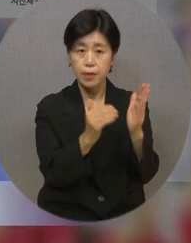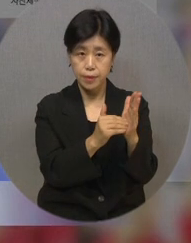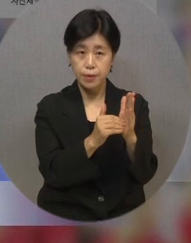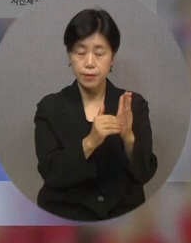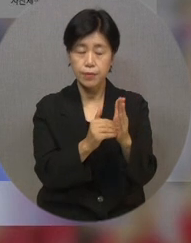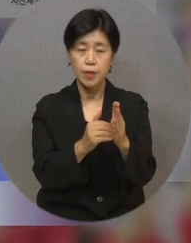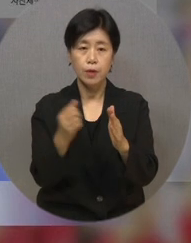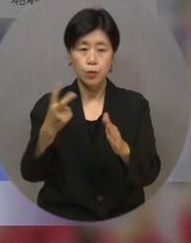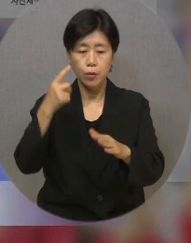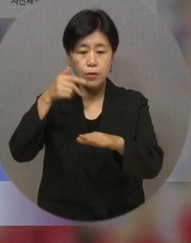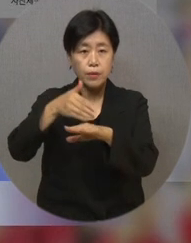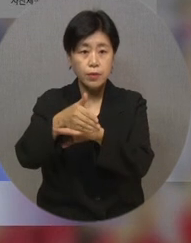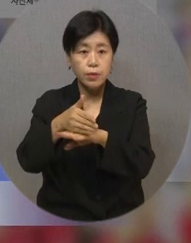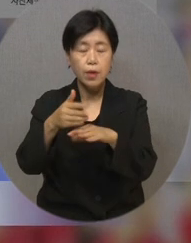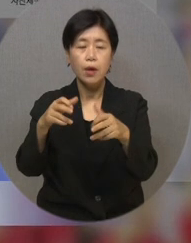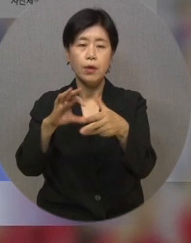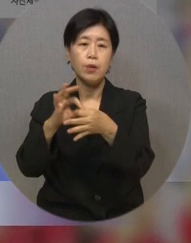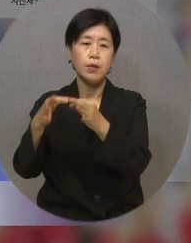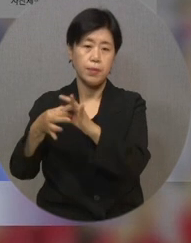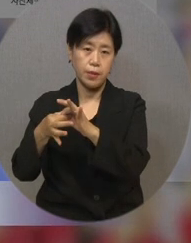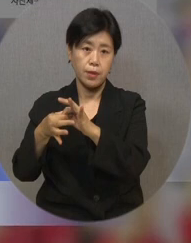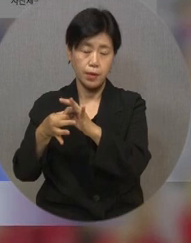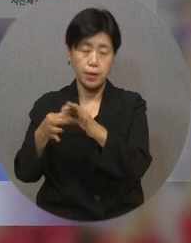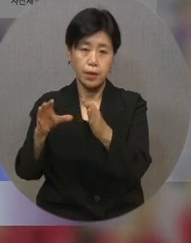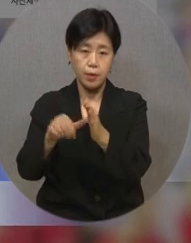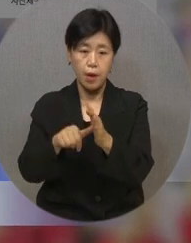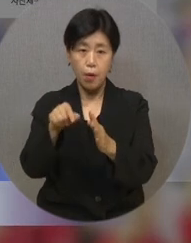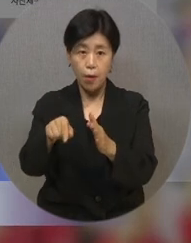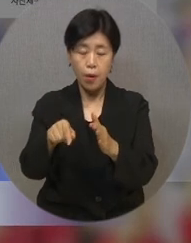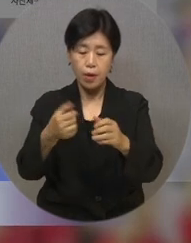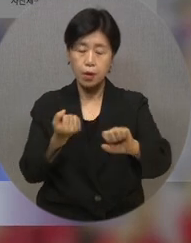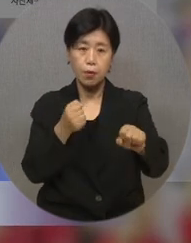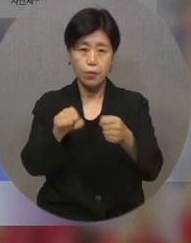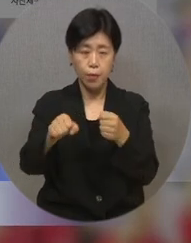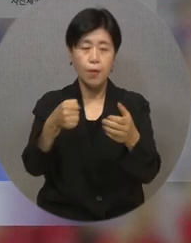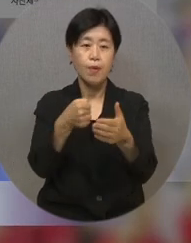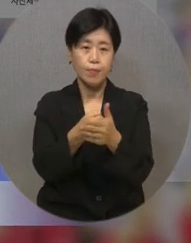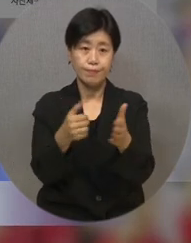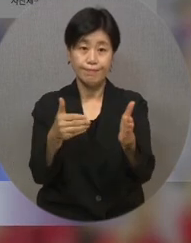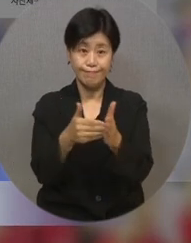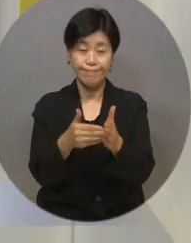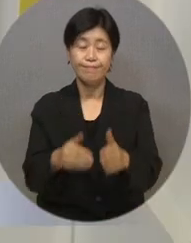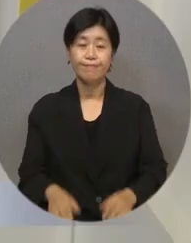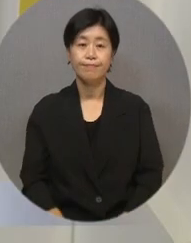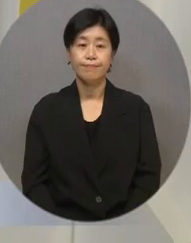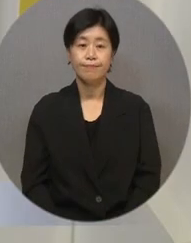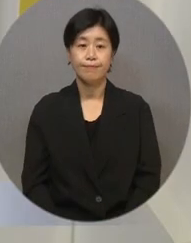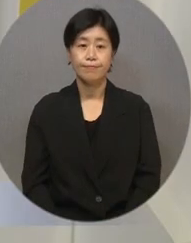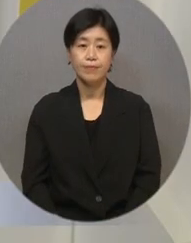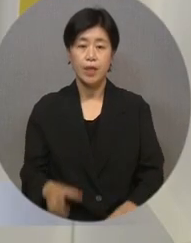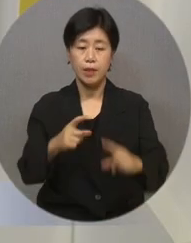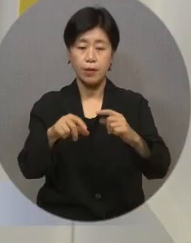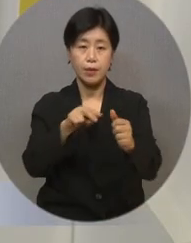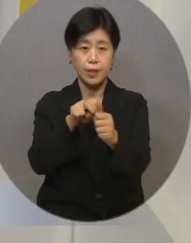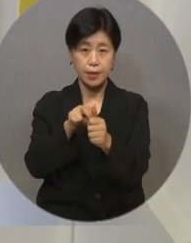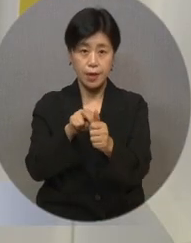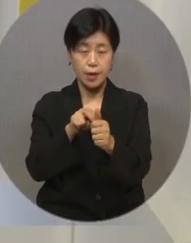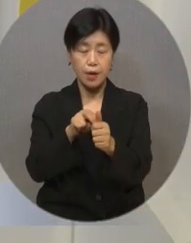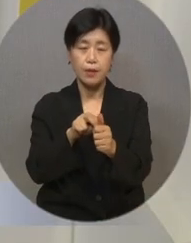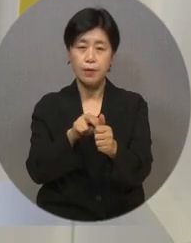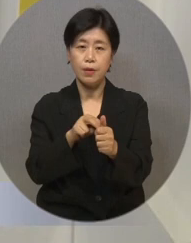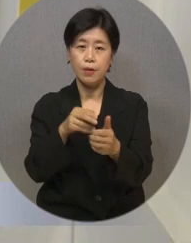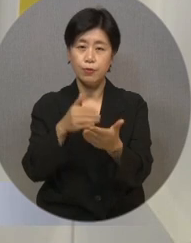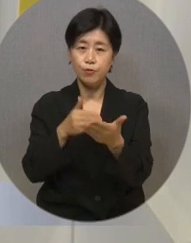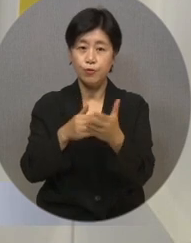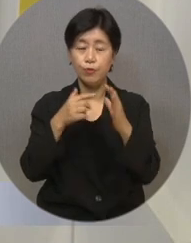올림픽 코리아 전국 하계대회의 정식 종목으로 태권도를 채택했습니다 더 자세한 뉴스는